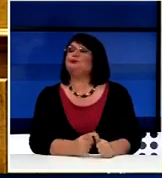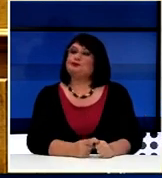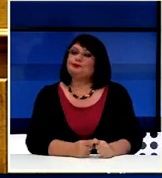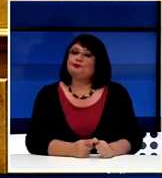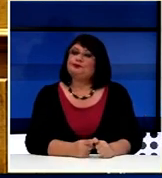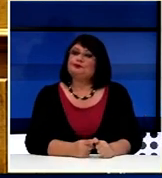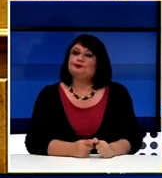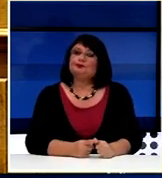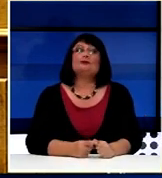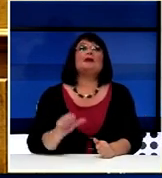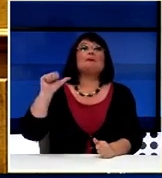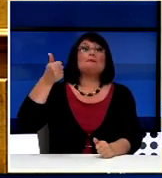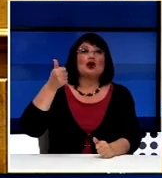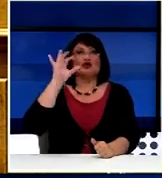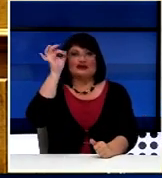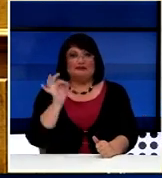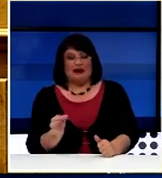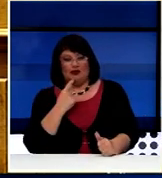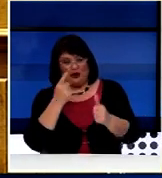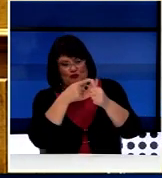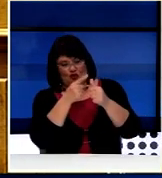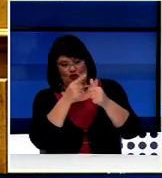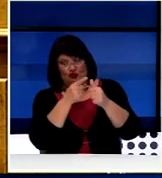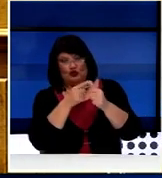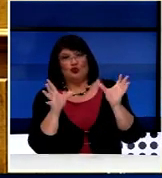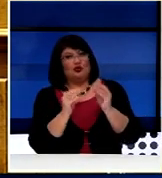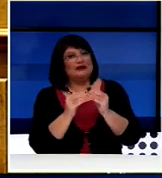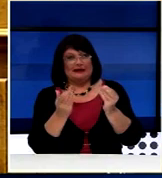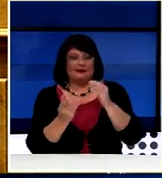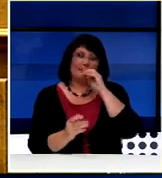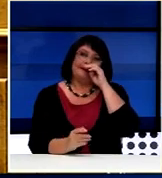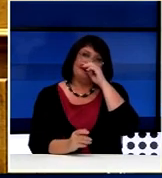Και το πρώτο σημείο της κριτικής αφορά στο γεγονός ότι